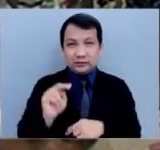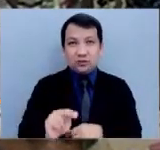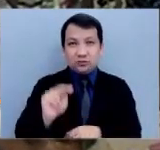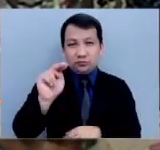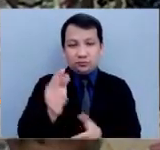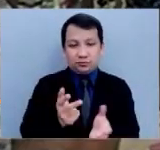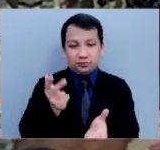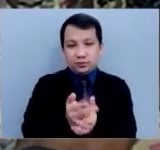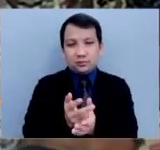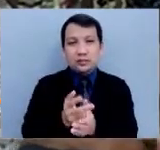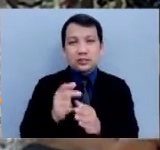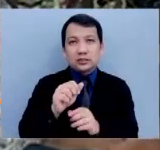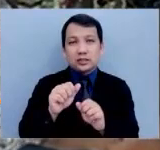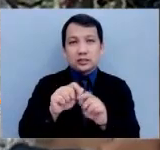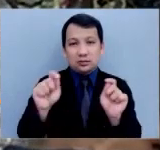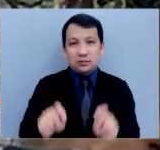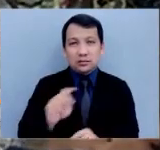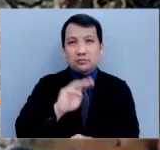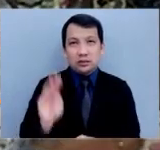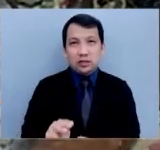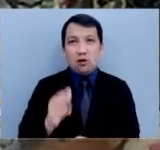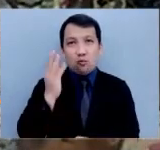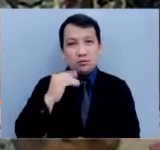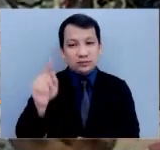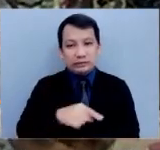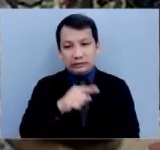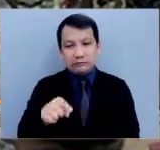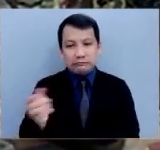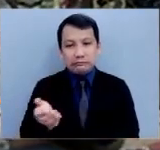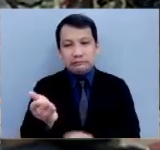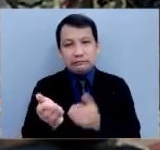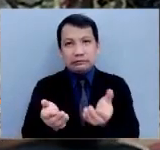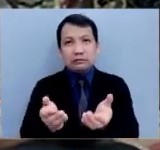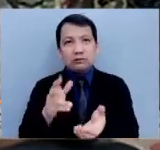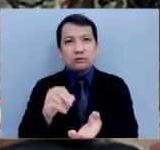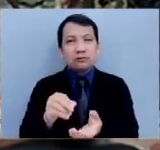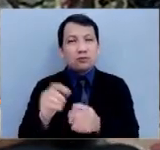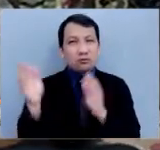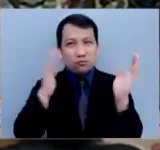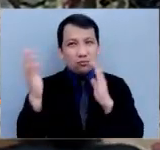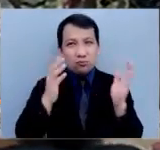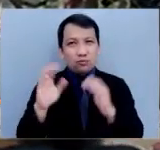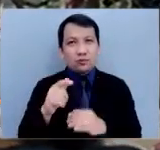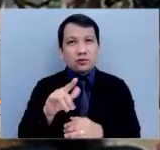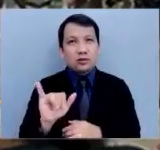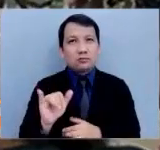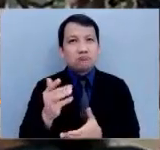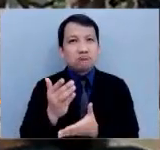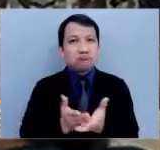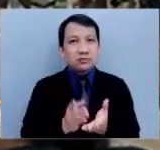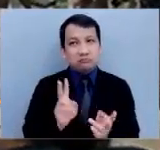Passenger Terminal sa Maynila. Yan ay matapos nga kanselahin muna ang paglalayag ng mga barko dulot nga ng Super Typhoon Egay. Ang iba sa kanila